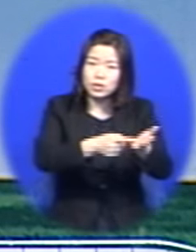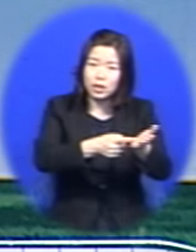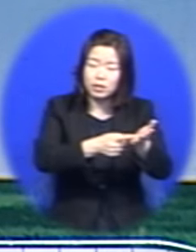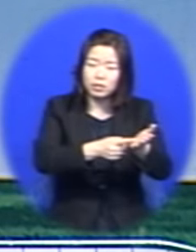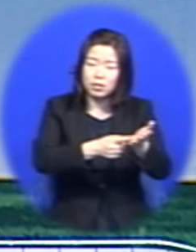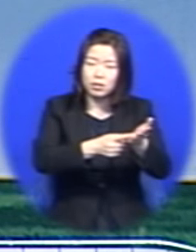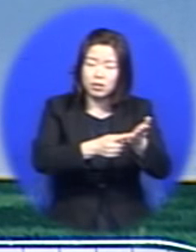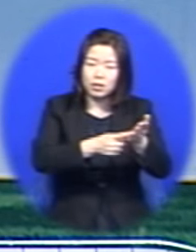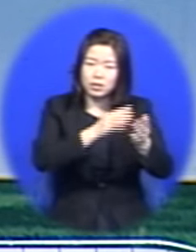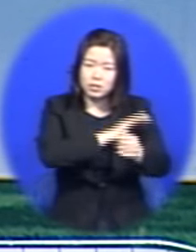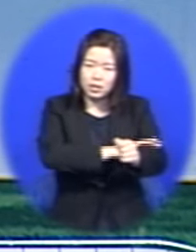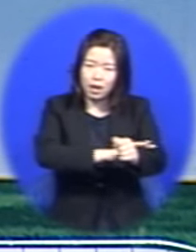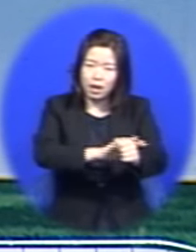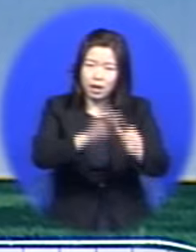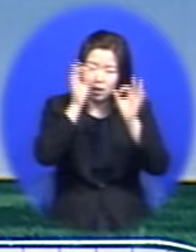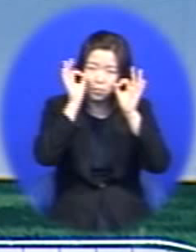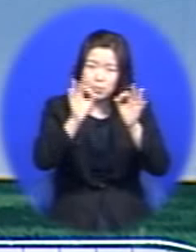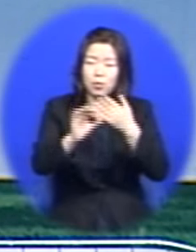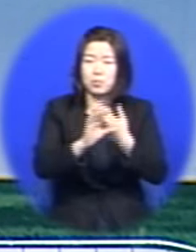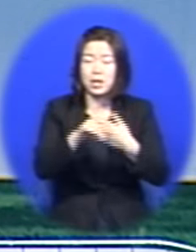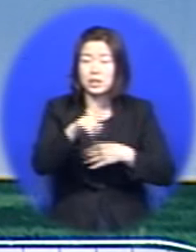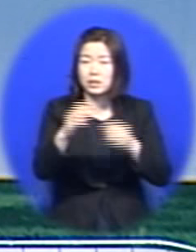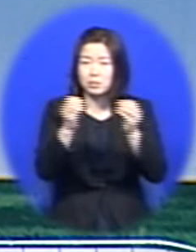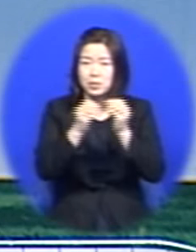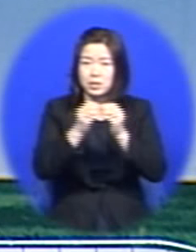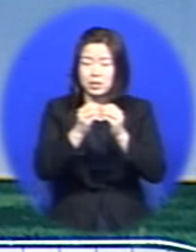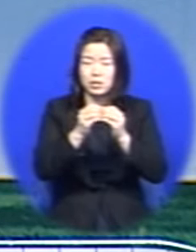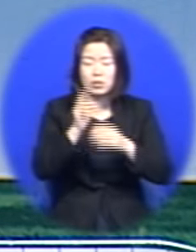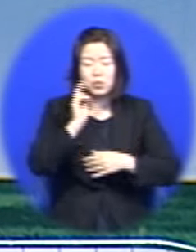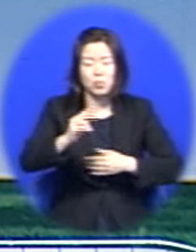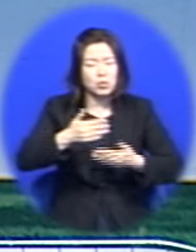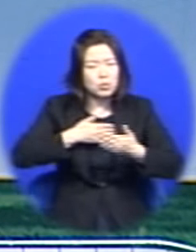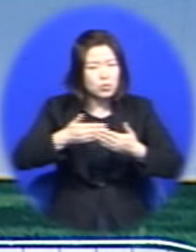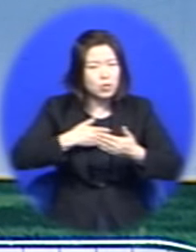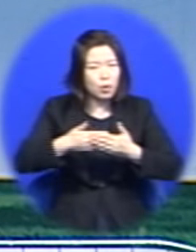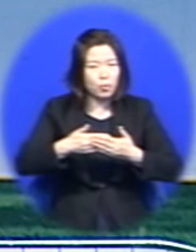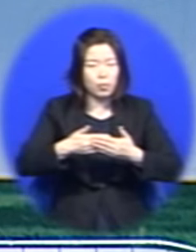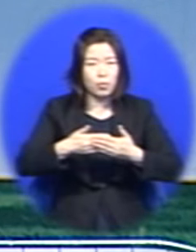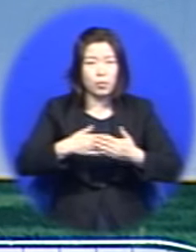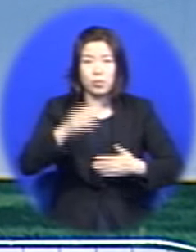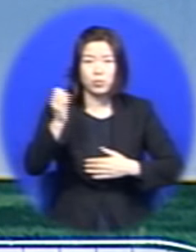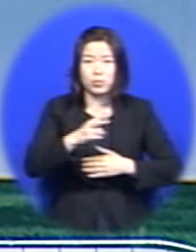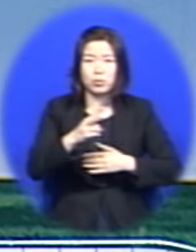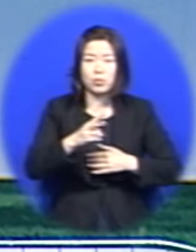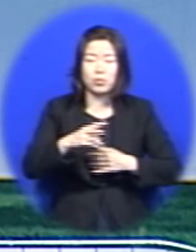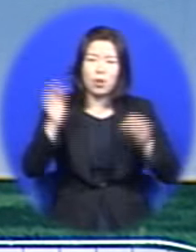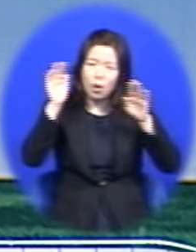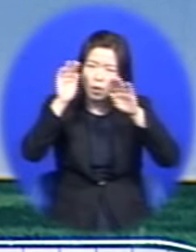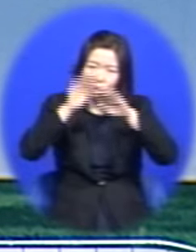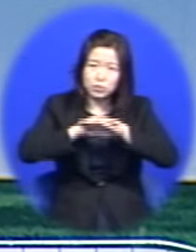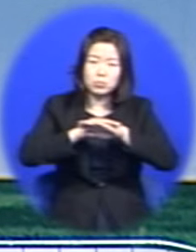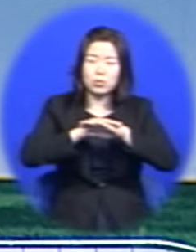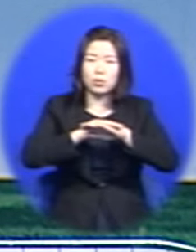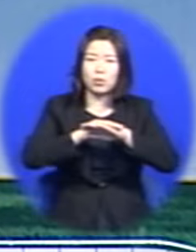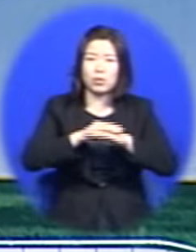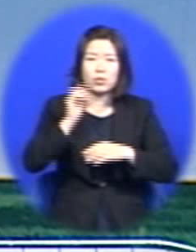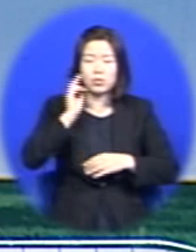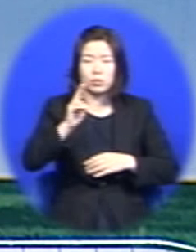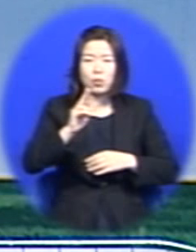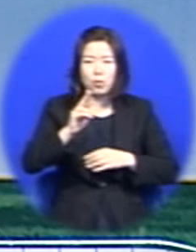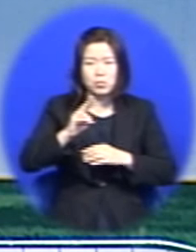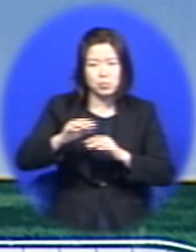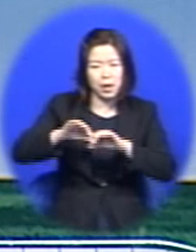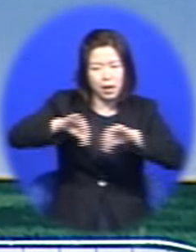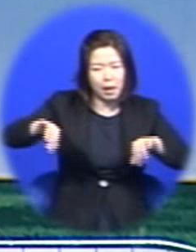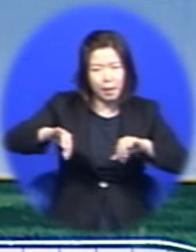가만히 들어보면 그 메시지는 너무 두렵고 또 너무 어둡고 너무